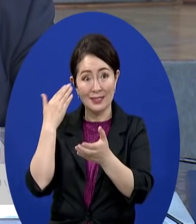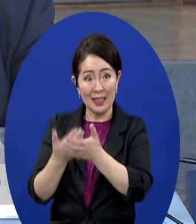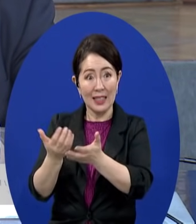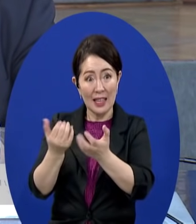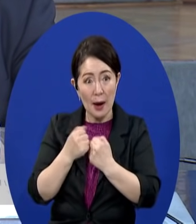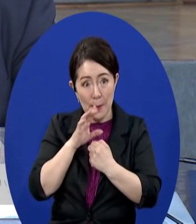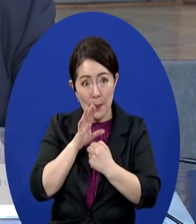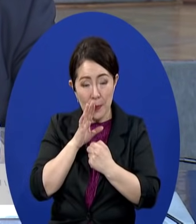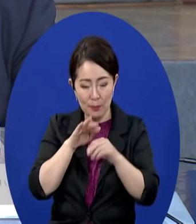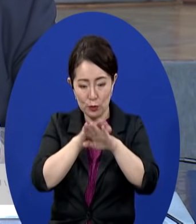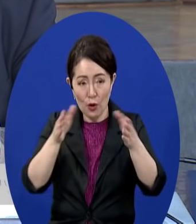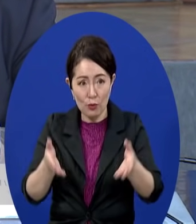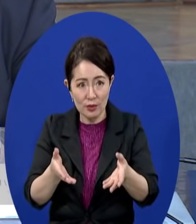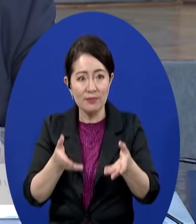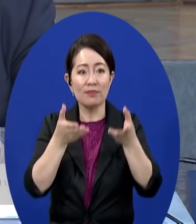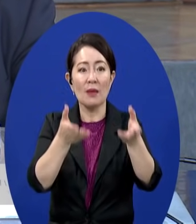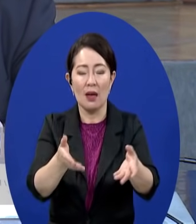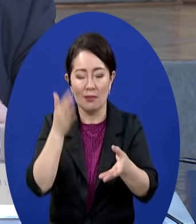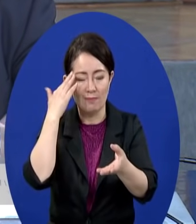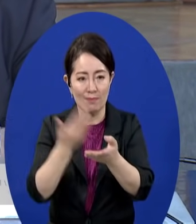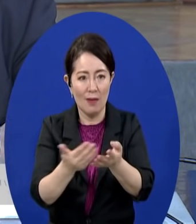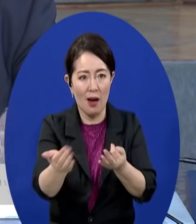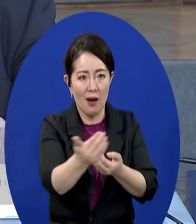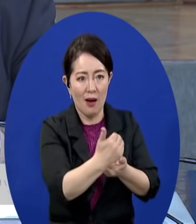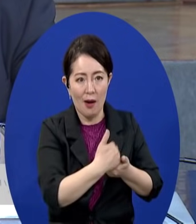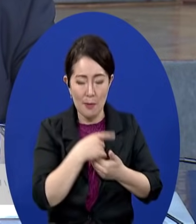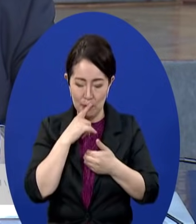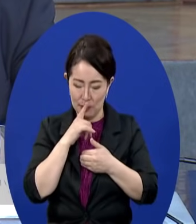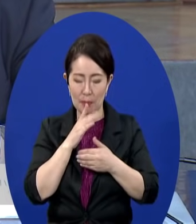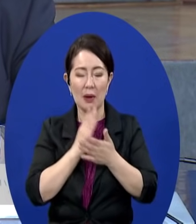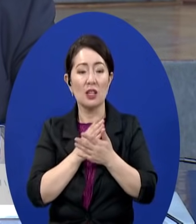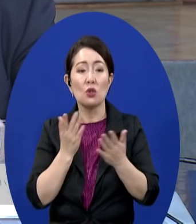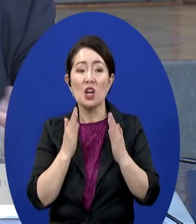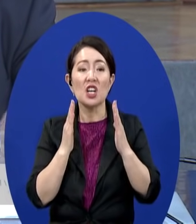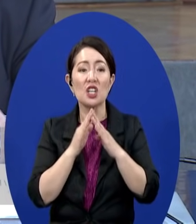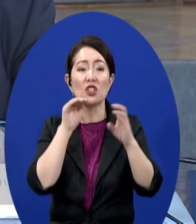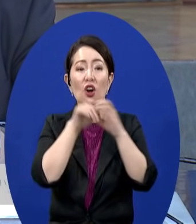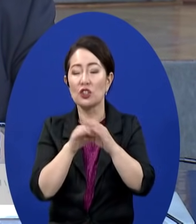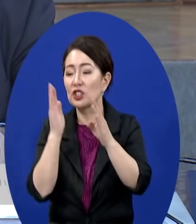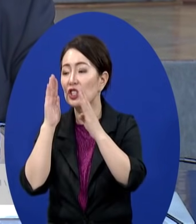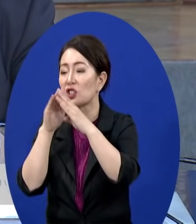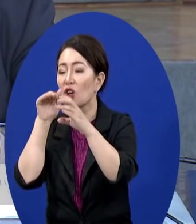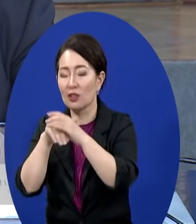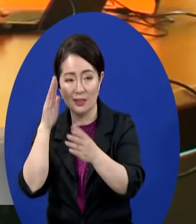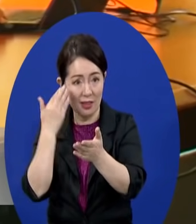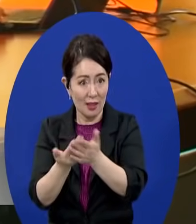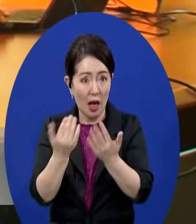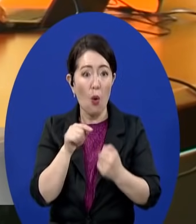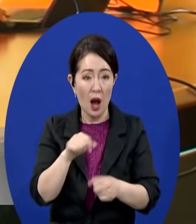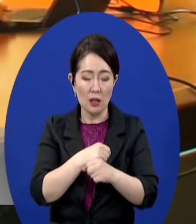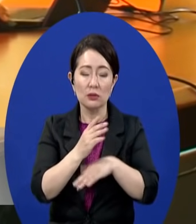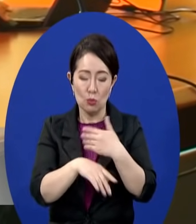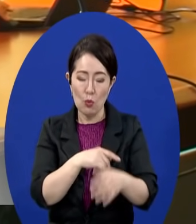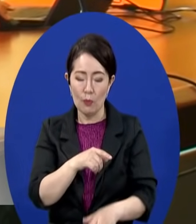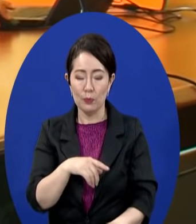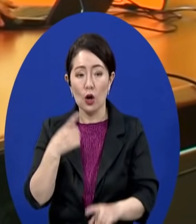авахар одоо хөдөлгөөнд оролцож гэрээр сонгогчдынхаа гэрт нь очиж санал авах ажлыг зохион байгуулж байна. Хөдөө